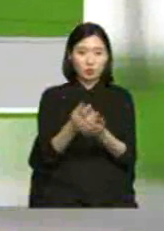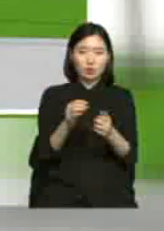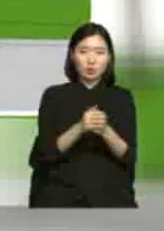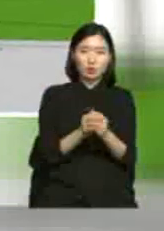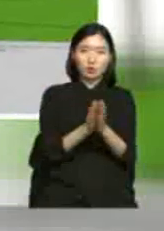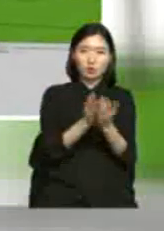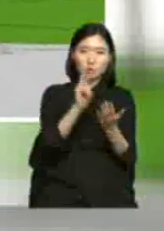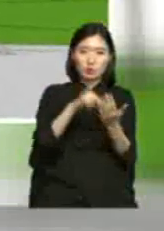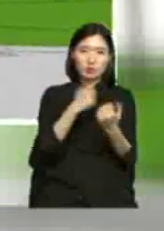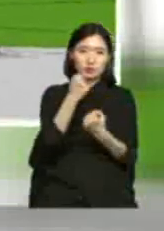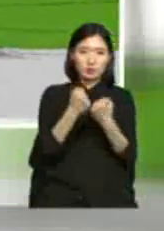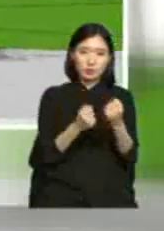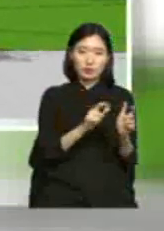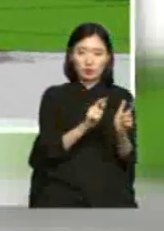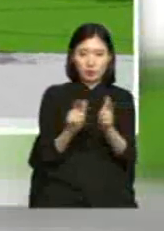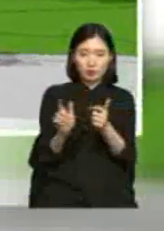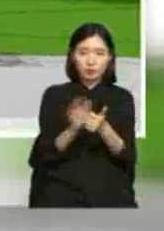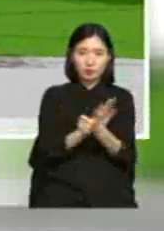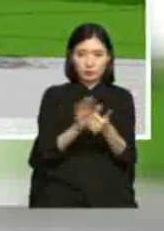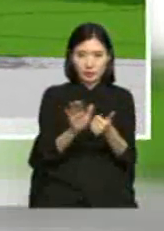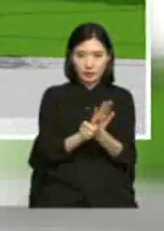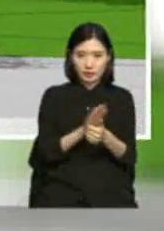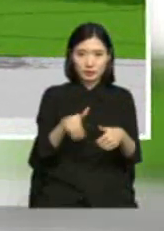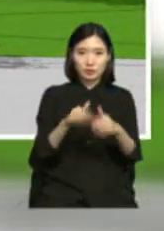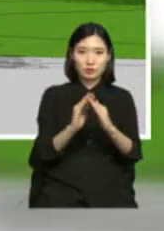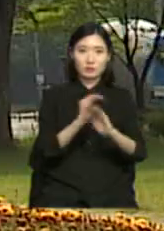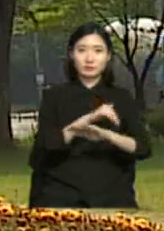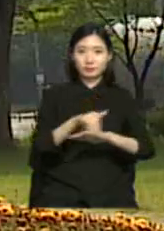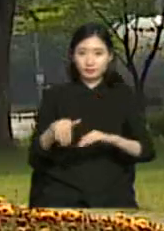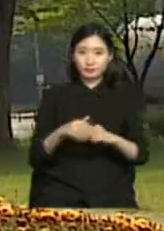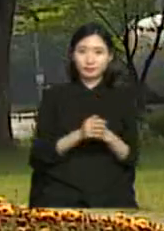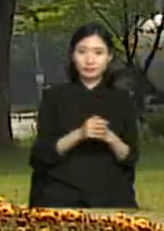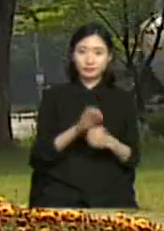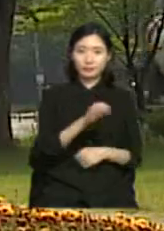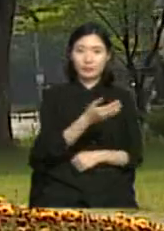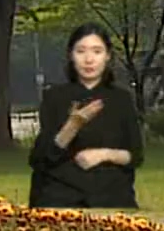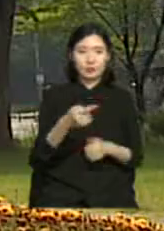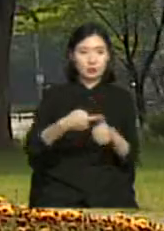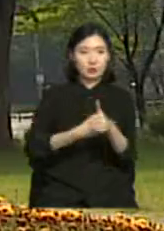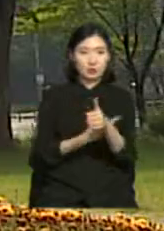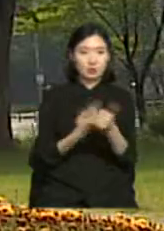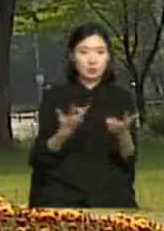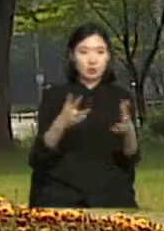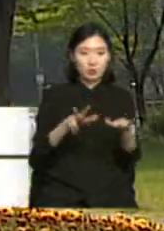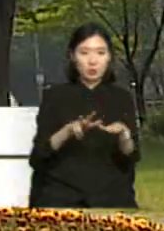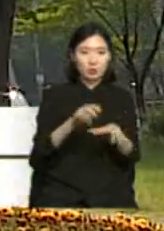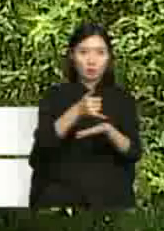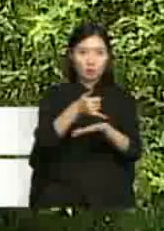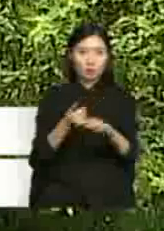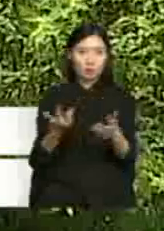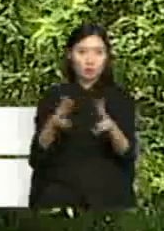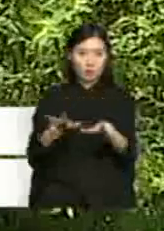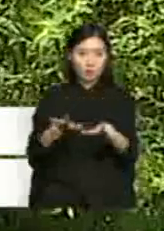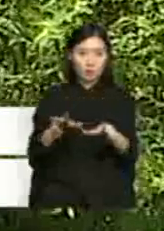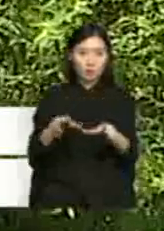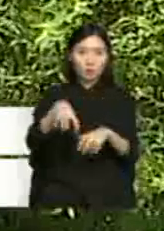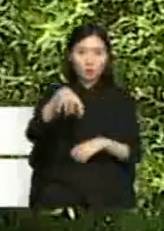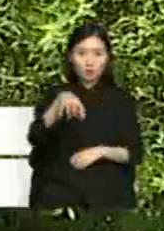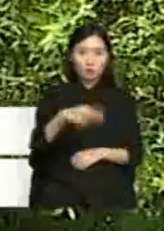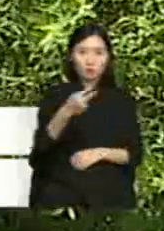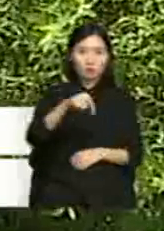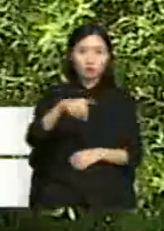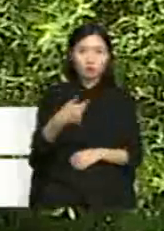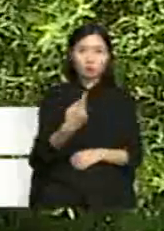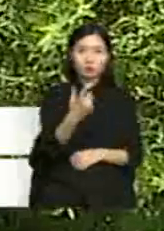큐레이션 서비스를 제공하기 위한 시설이 들어설 예정입니다. 강동구는 자연공원과 농업공원 등이 위치한 둔촌동